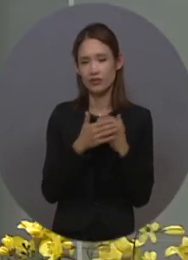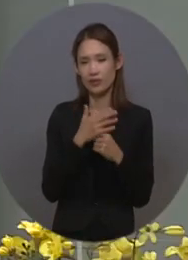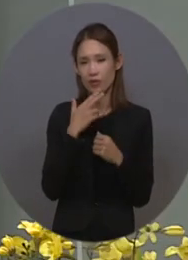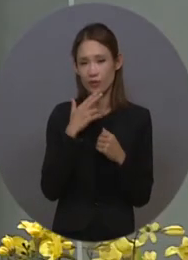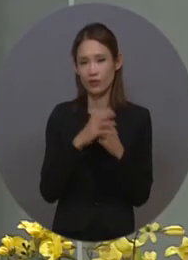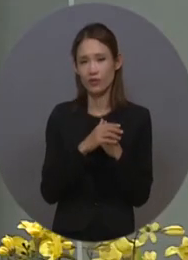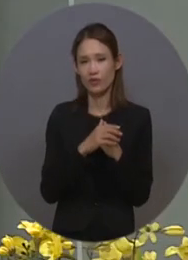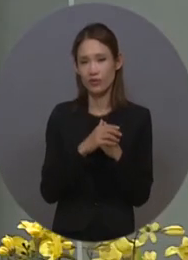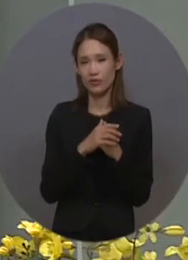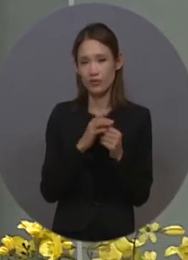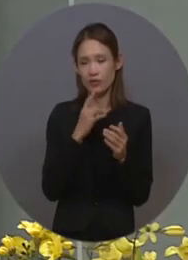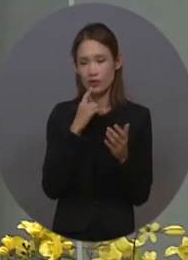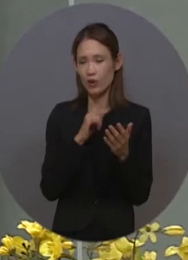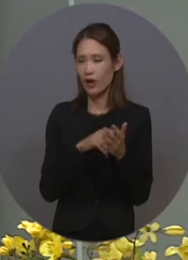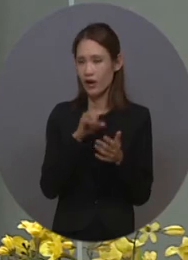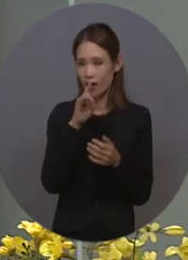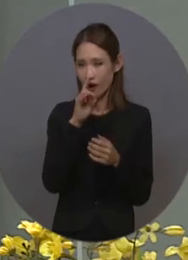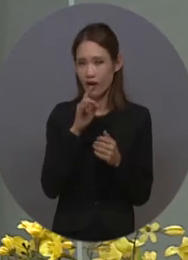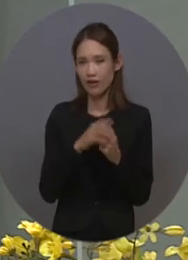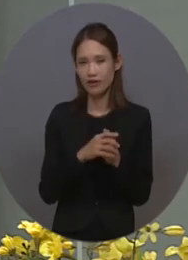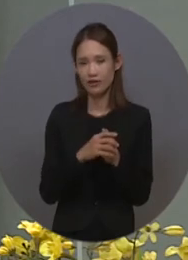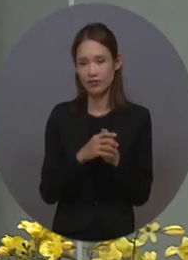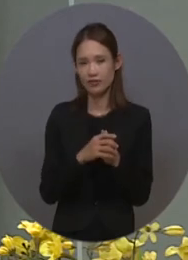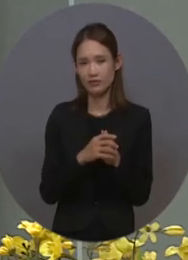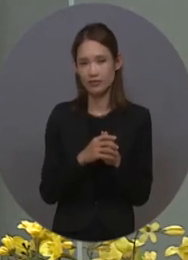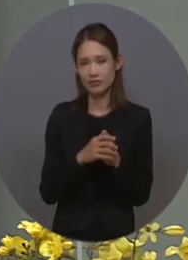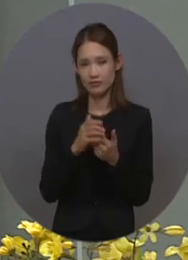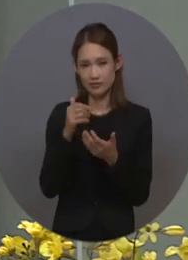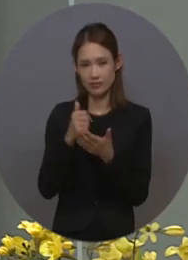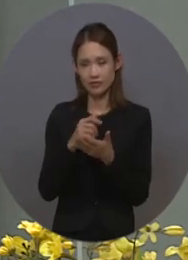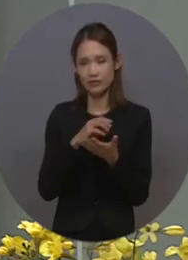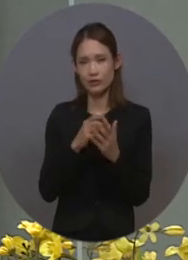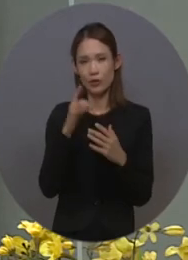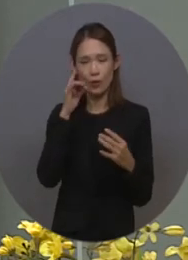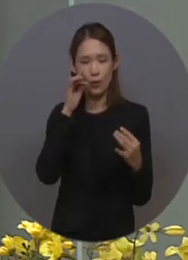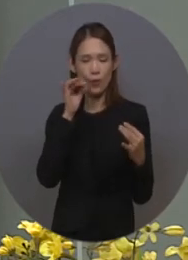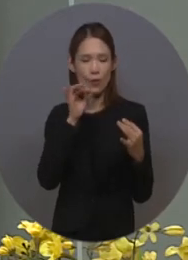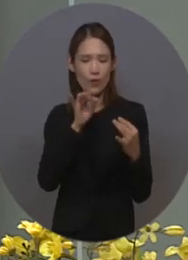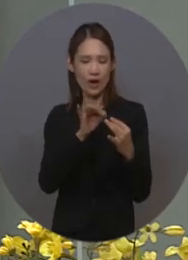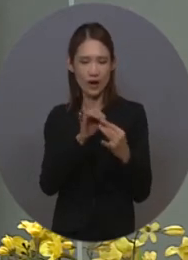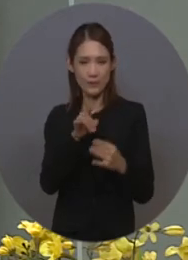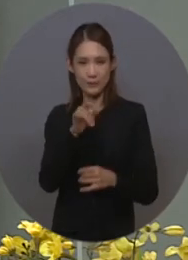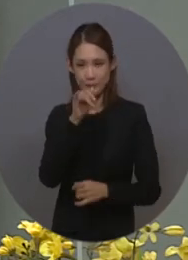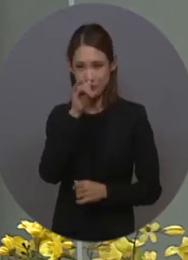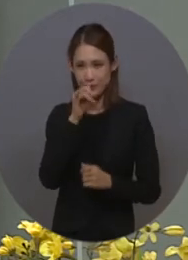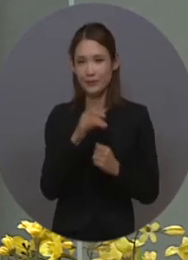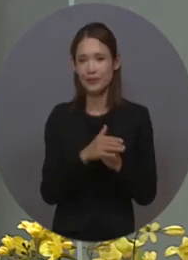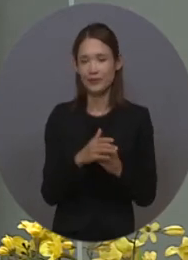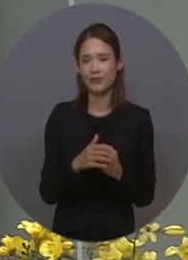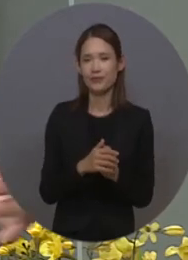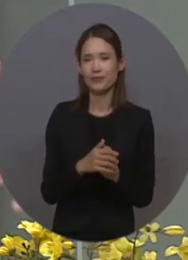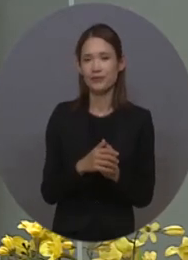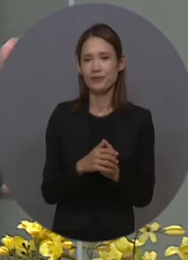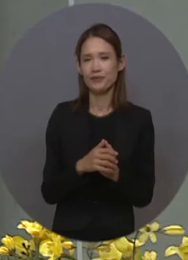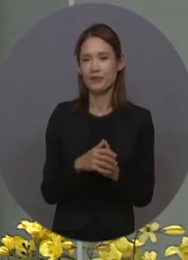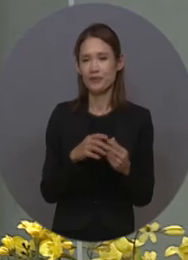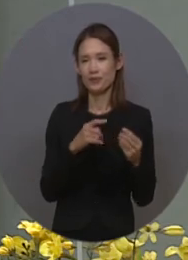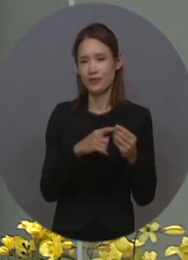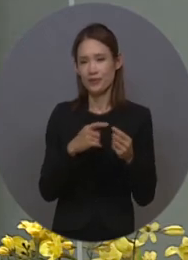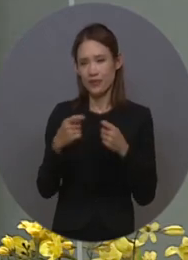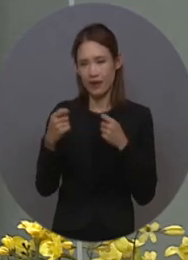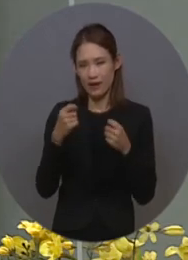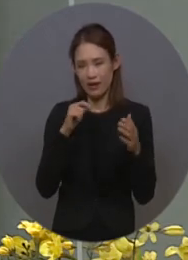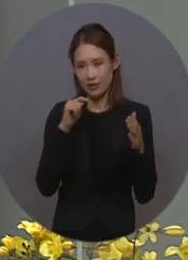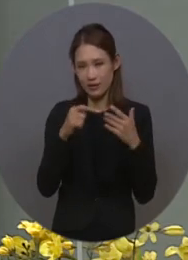분들은 쉽게 그게 잘 안 되거든요. 근데 이제 우리 박진 의원님은 그만큼 공감대가 형성이 되시니까 먼저 다가가서